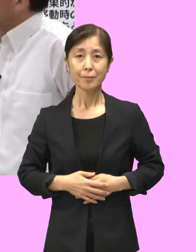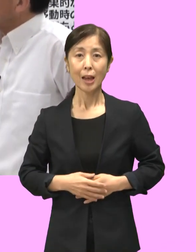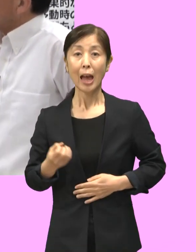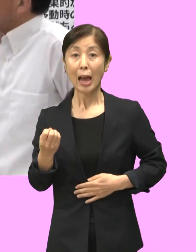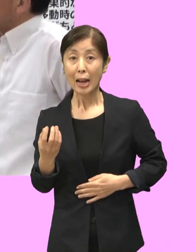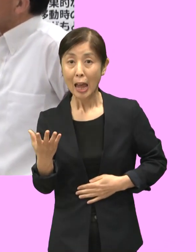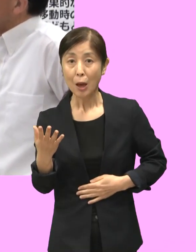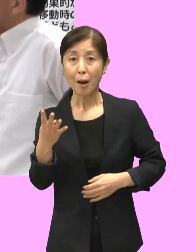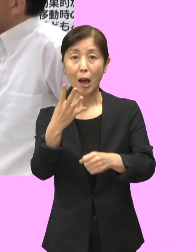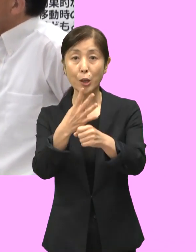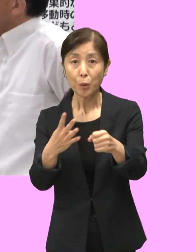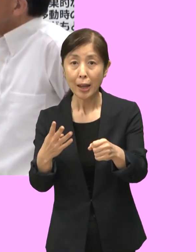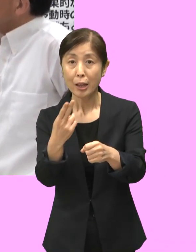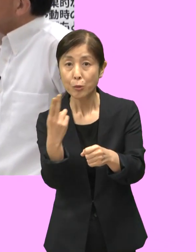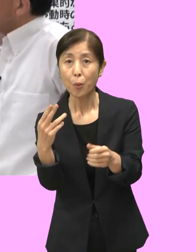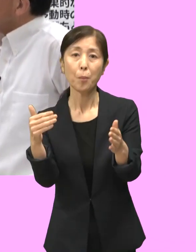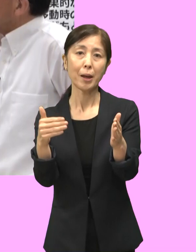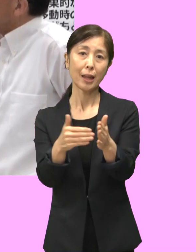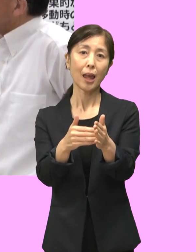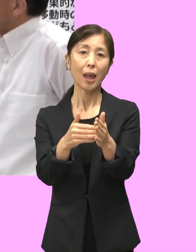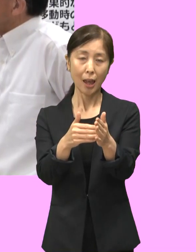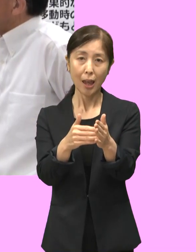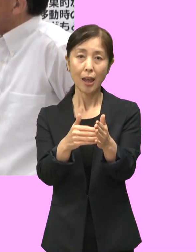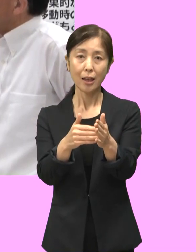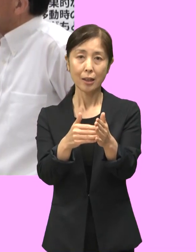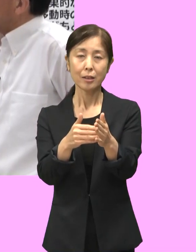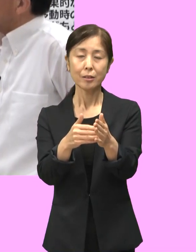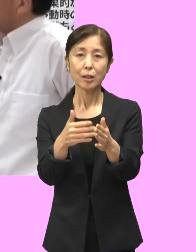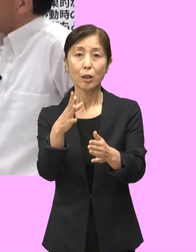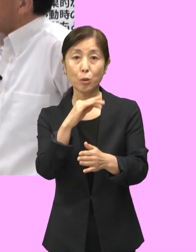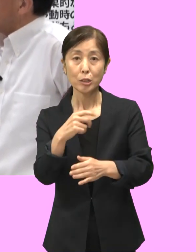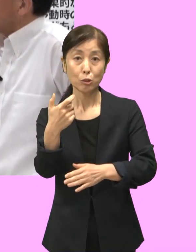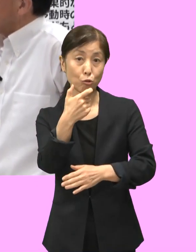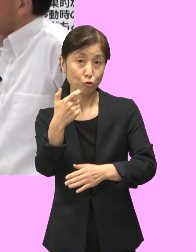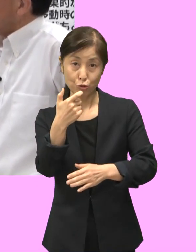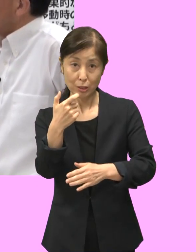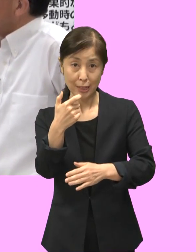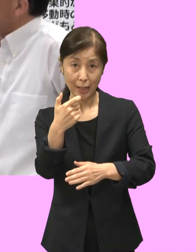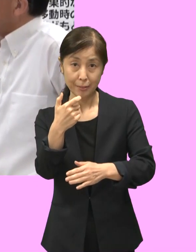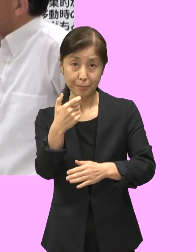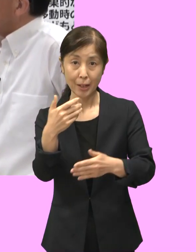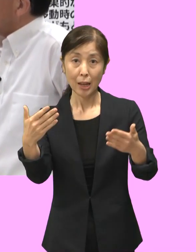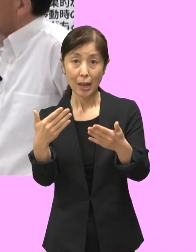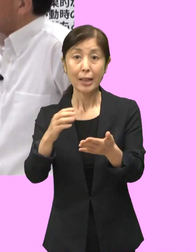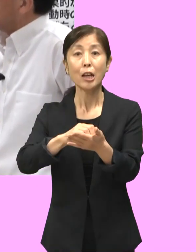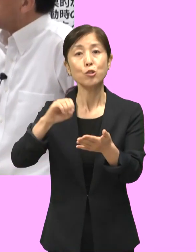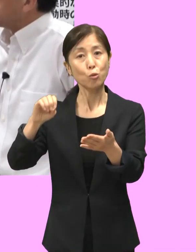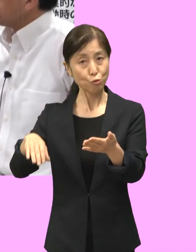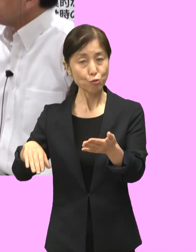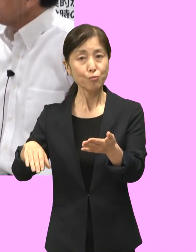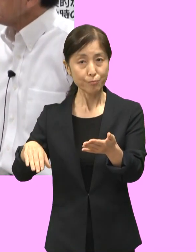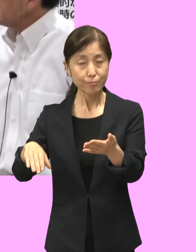令和4年度まではですね、まずは60歳退職で、